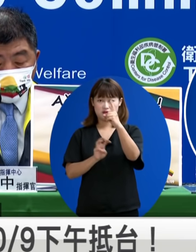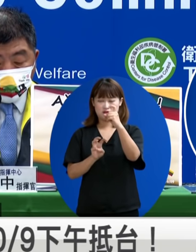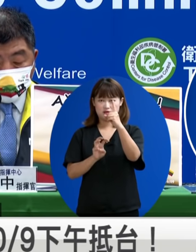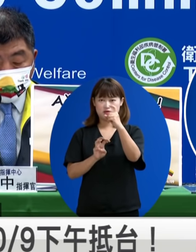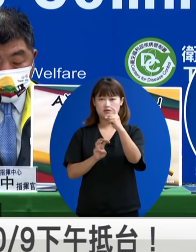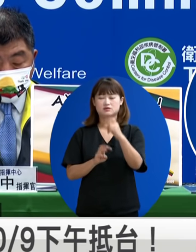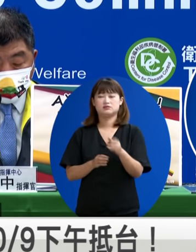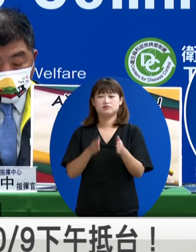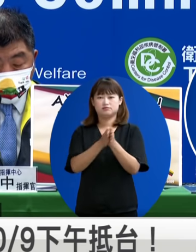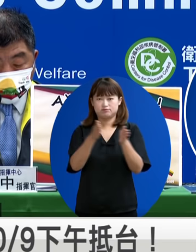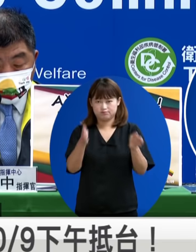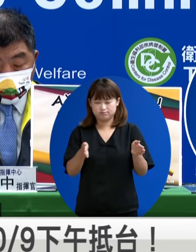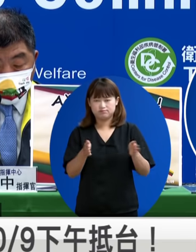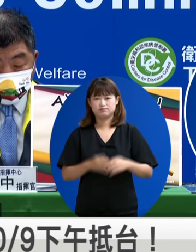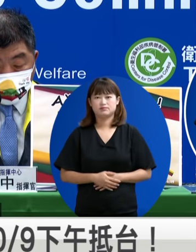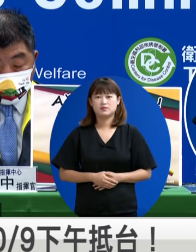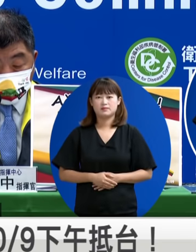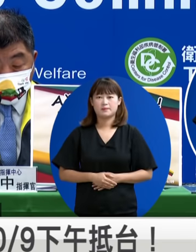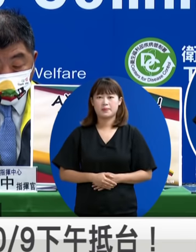11月30日，那